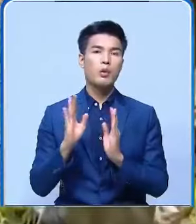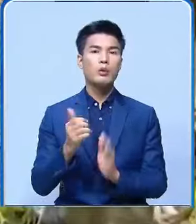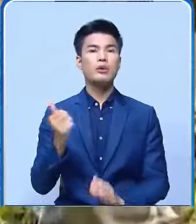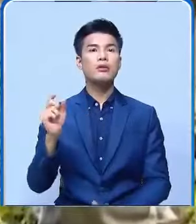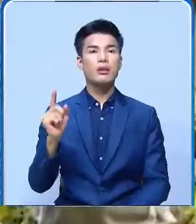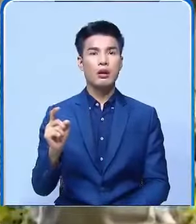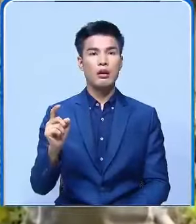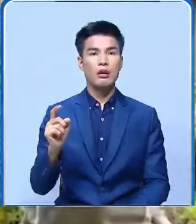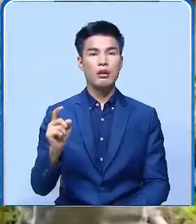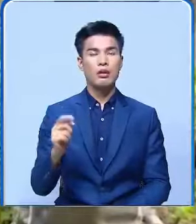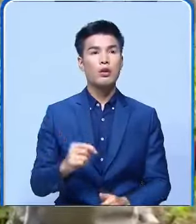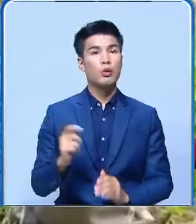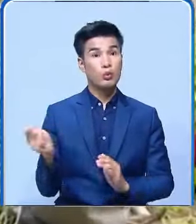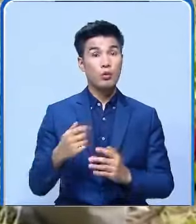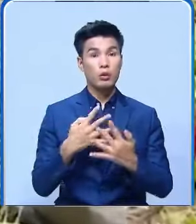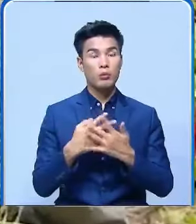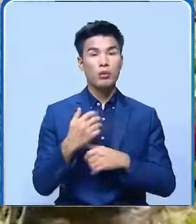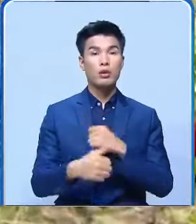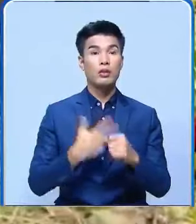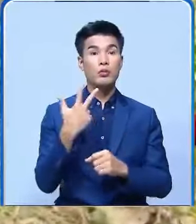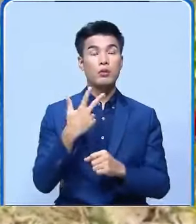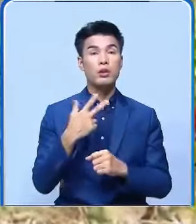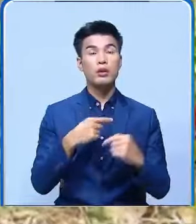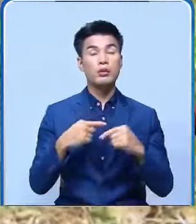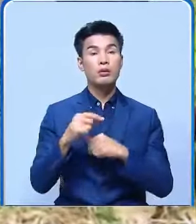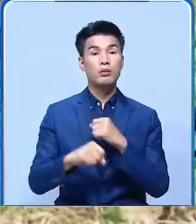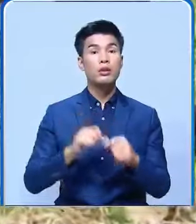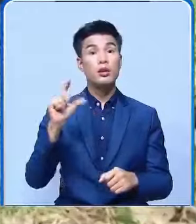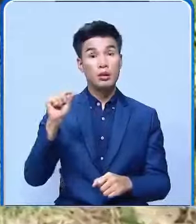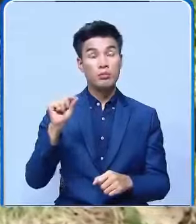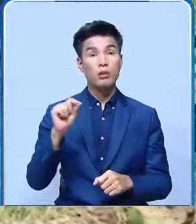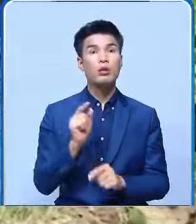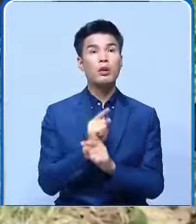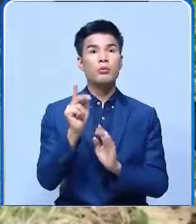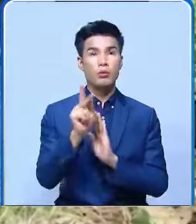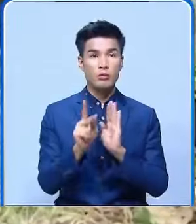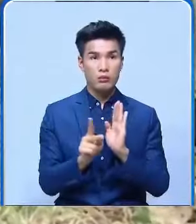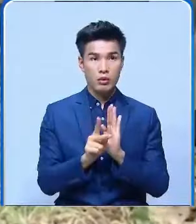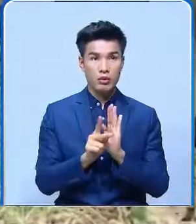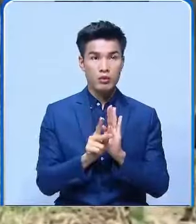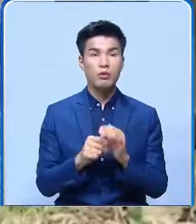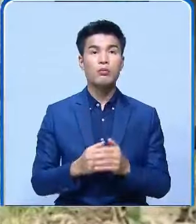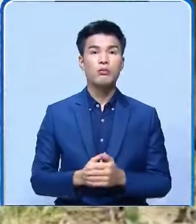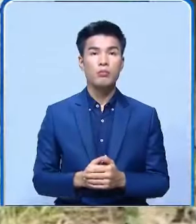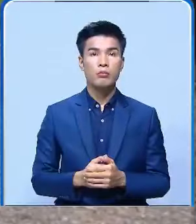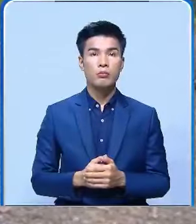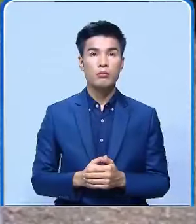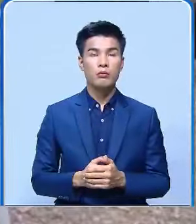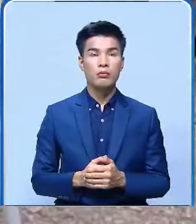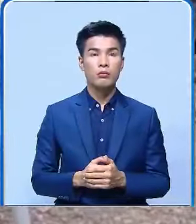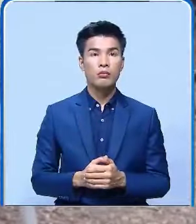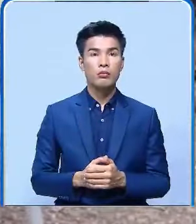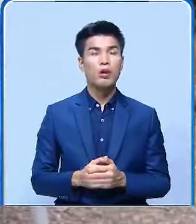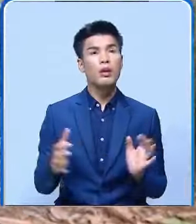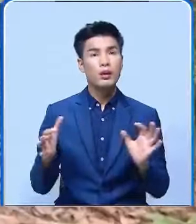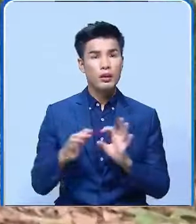ความตายโทษจำคุกตั้งแต่3ปีถึง20ปีแล้วนะครับนี่ก็เป็นการเปิดฎีกาที่มีคำพิพากษามาก่อนหน้านี้นะครับ ค่ะค่ะก็ไปสอดคล้อง